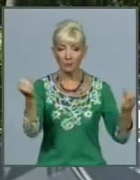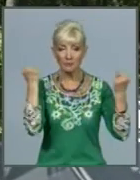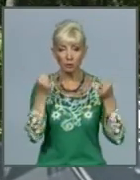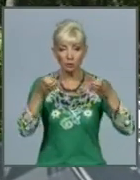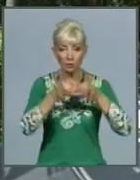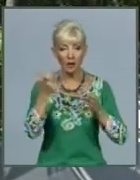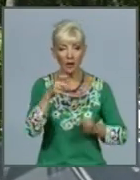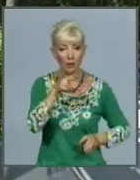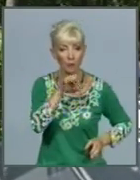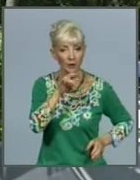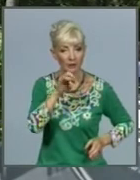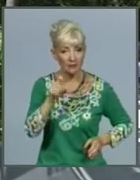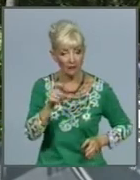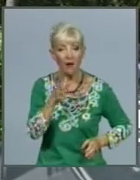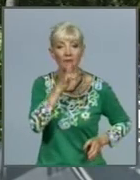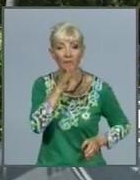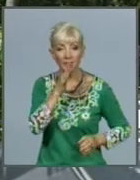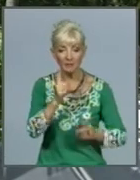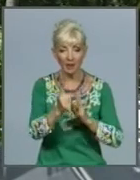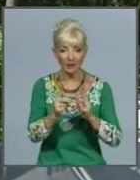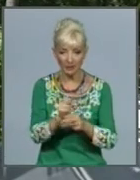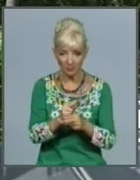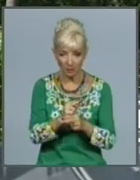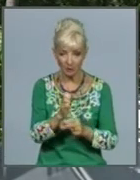ході реконструкції територію площею близько